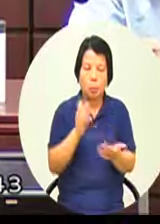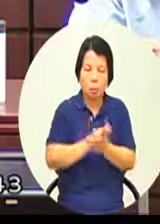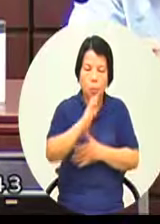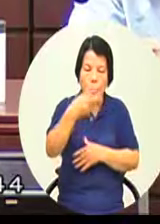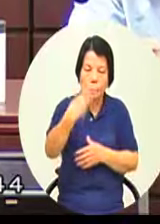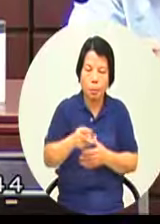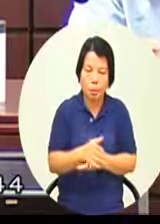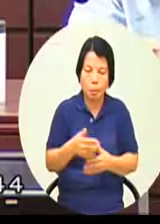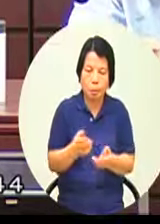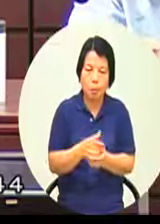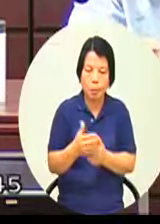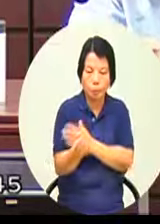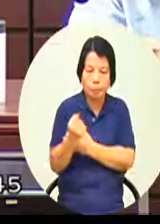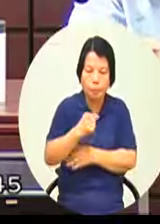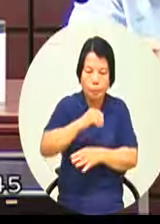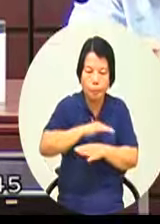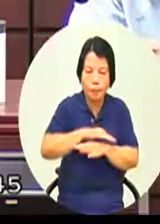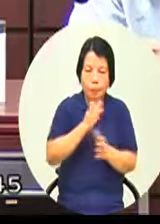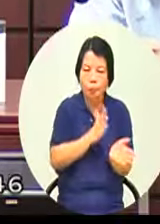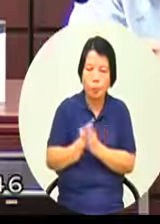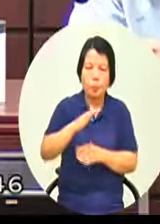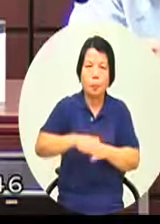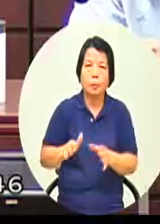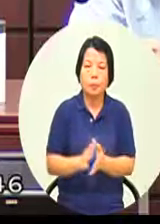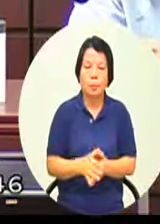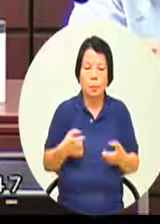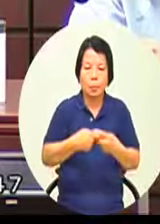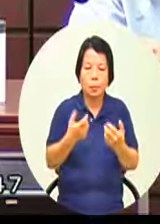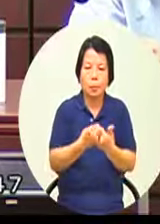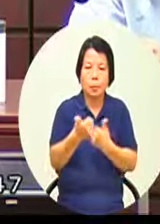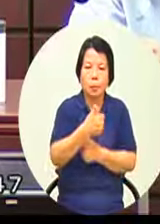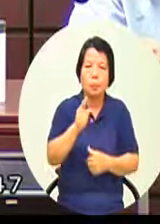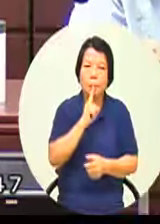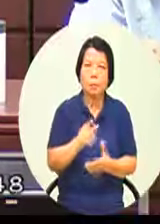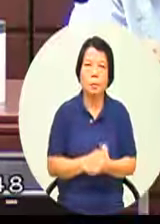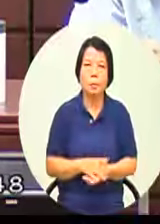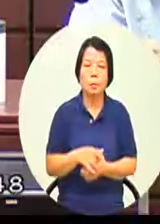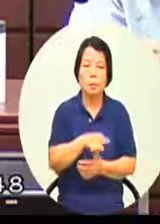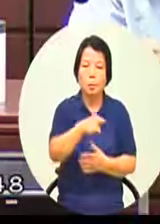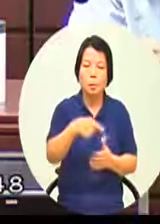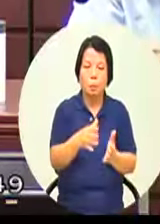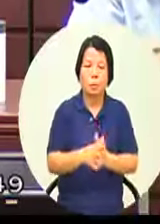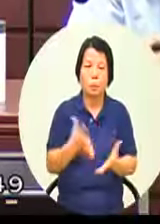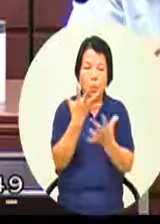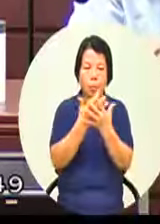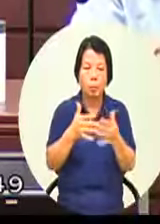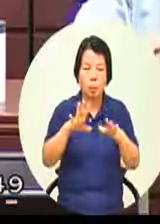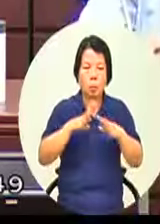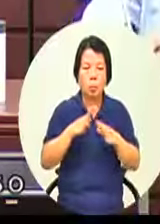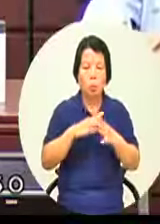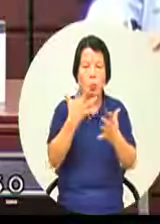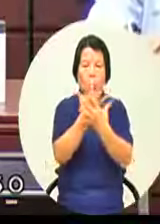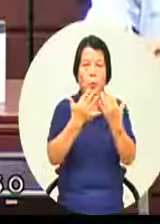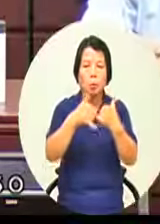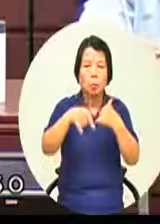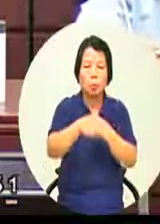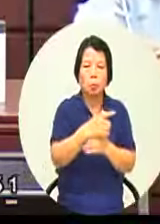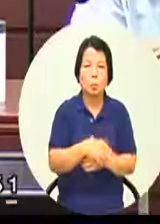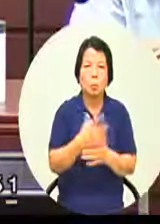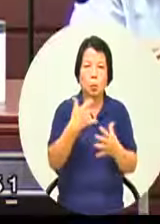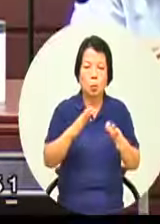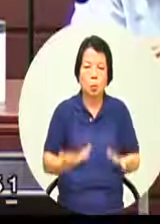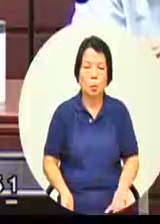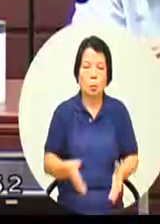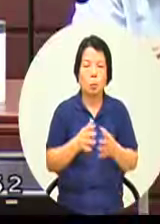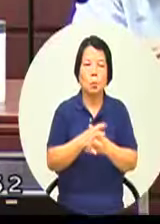理。至于说那个李院所提到说，他有官方网站里面，他休闲农场确实有疏失，